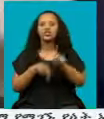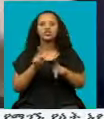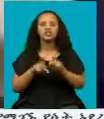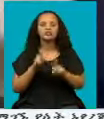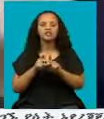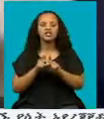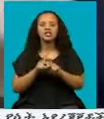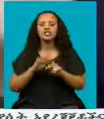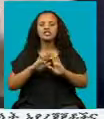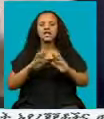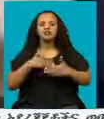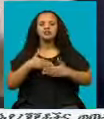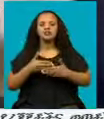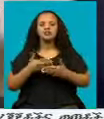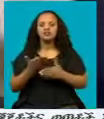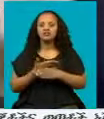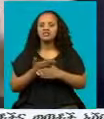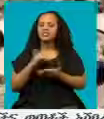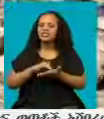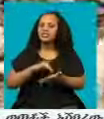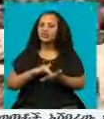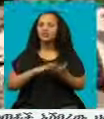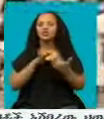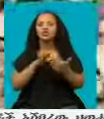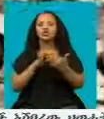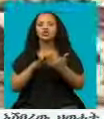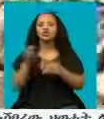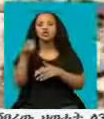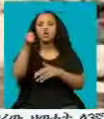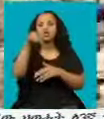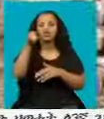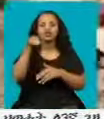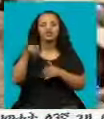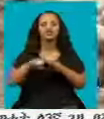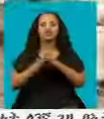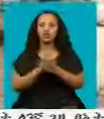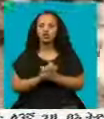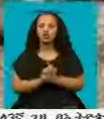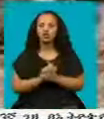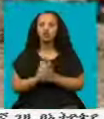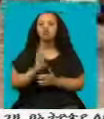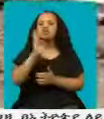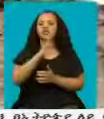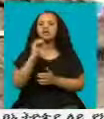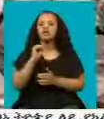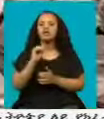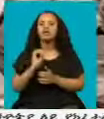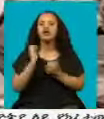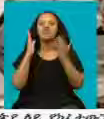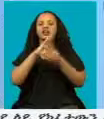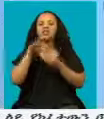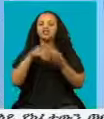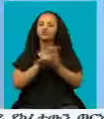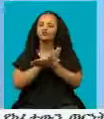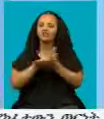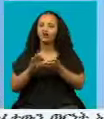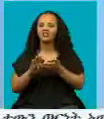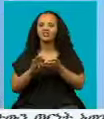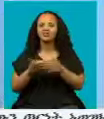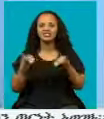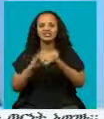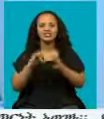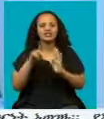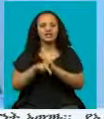የሰላም ስትንፋስ ነፍጎ በተደጋጋሚ የጦር ደወልን በመደወል አስጀምሯል። በሰሜንና በአፋር ክልሎች ንጹሃንን በግፍ